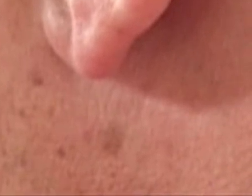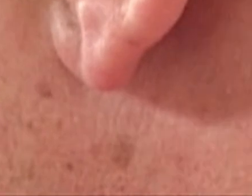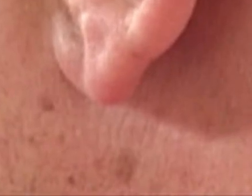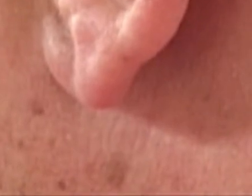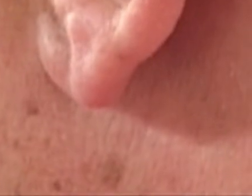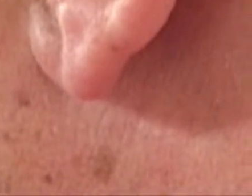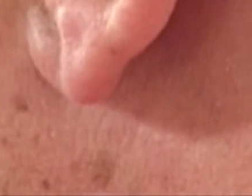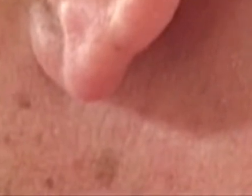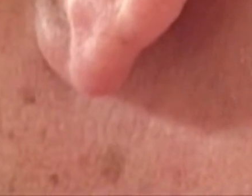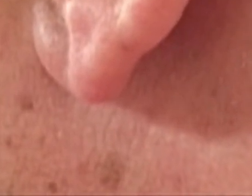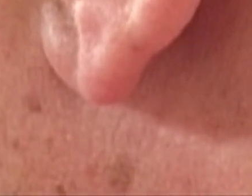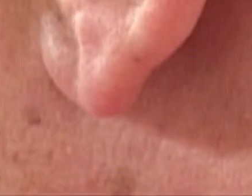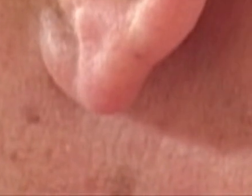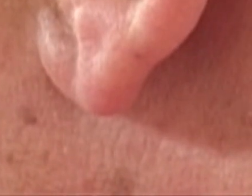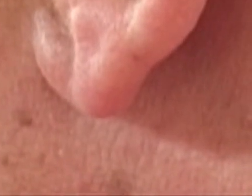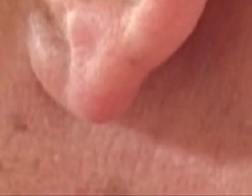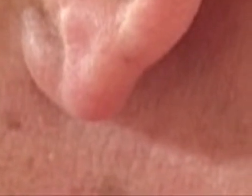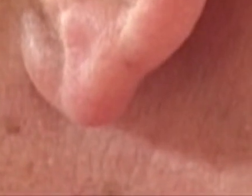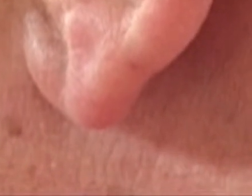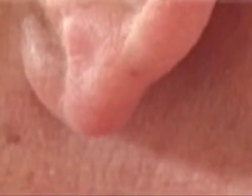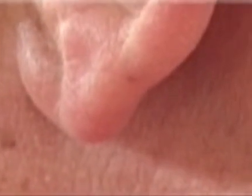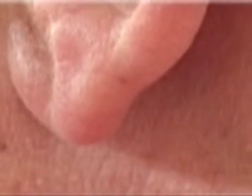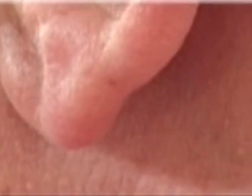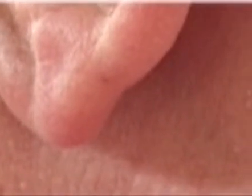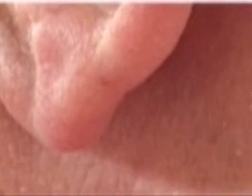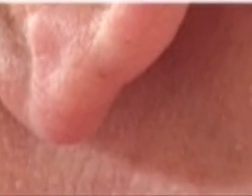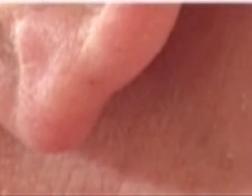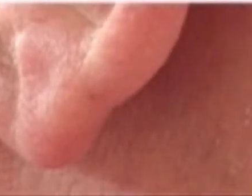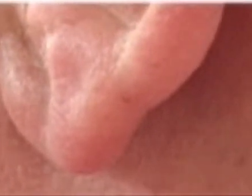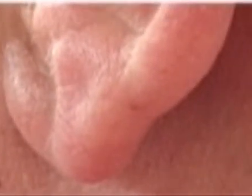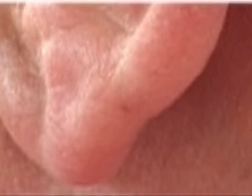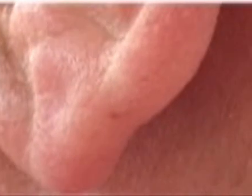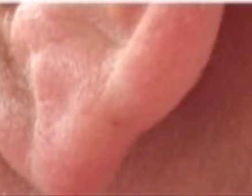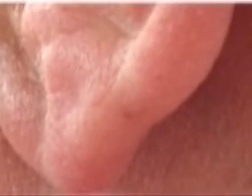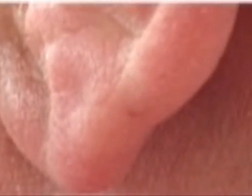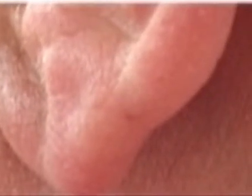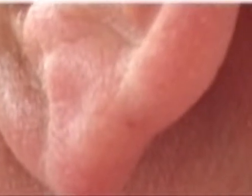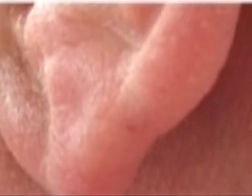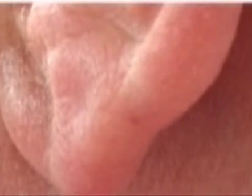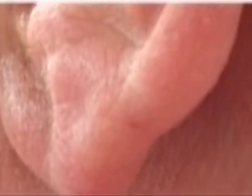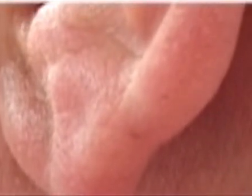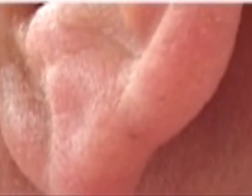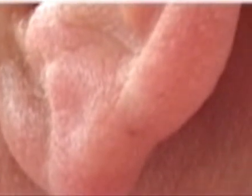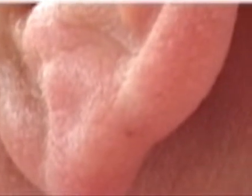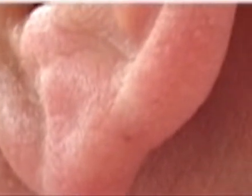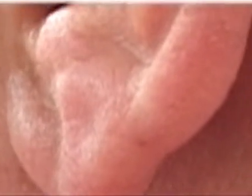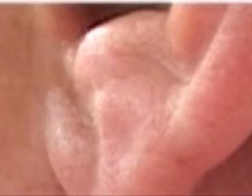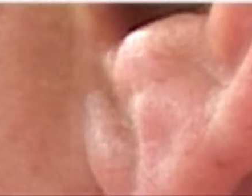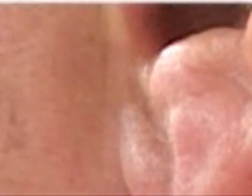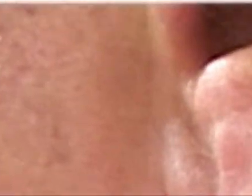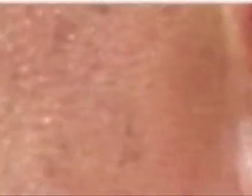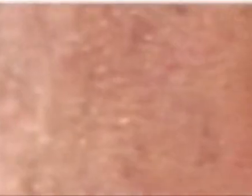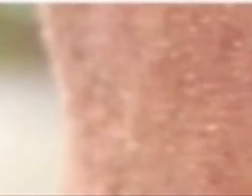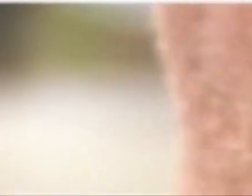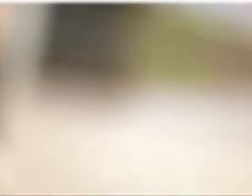non so come ricollocare al lavoro. Buonasera, posso chiederle un'informazione? Sì, è per mio padre che ha avuto un